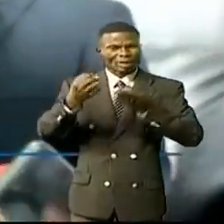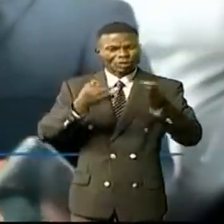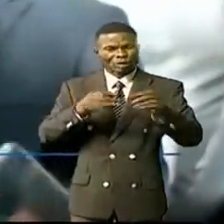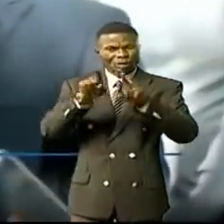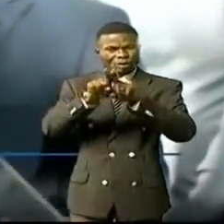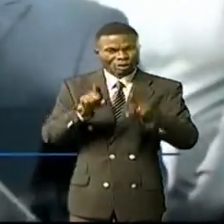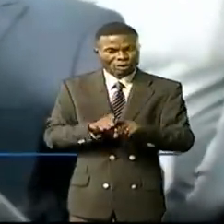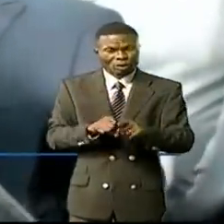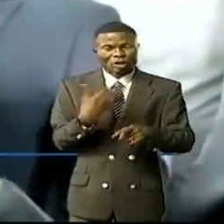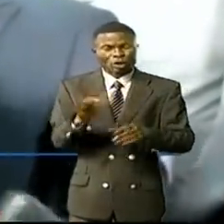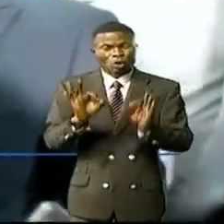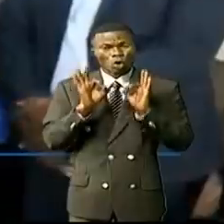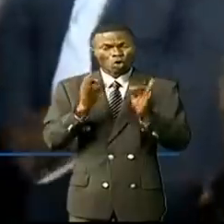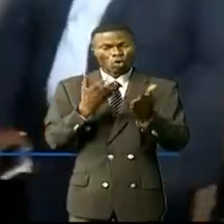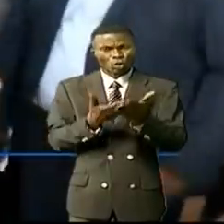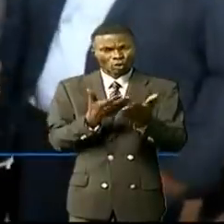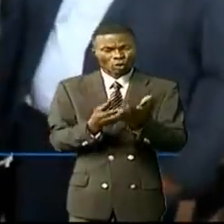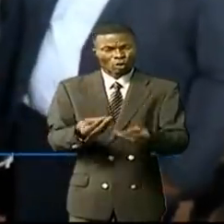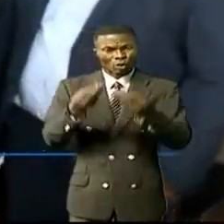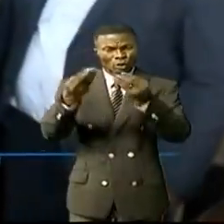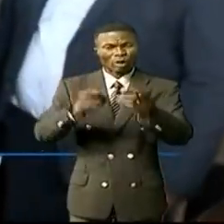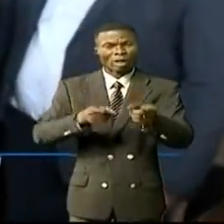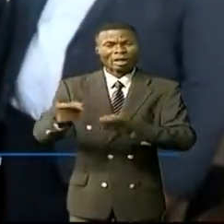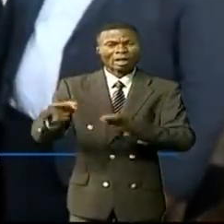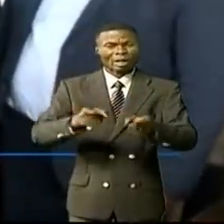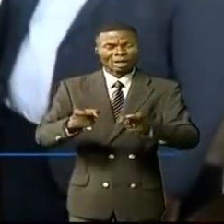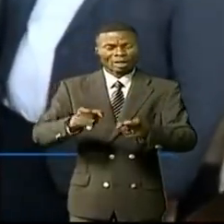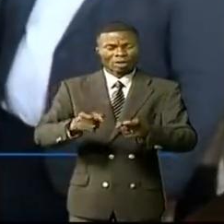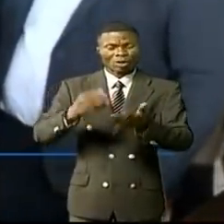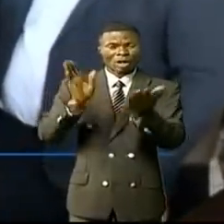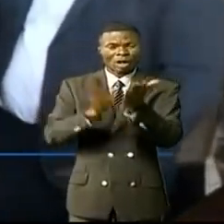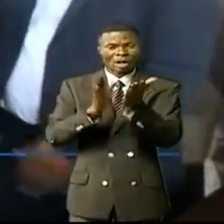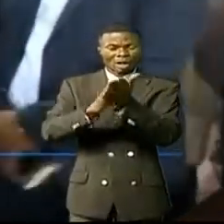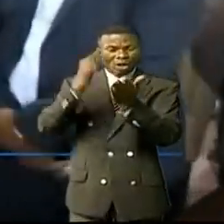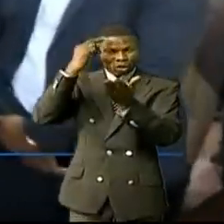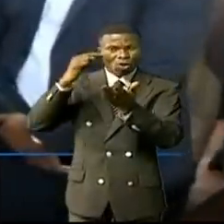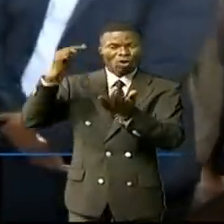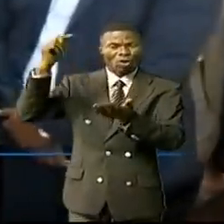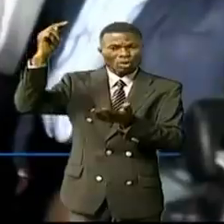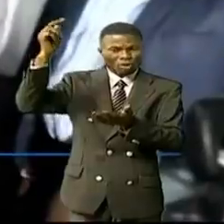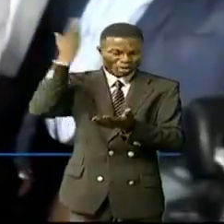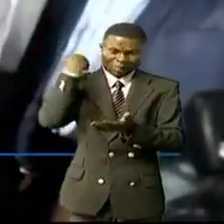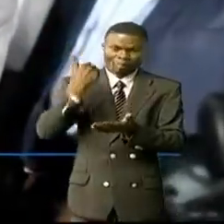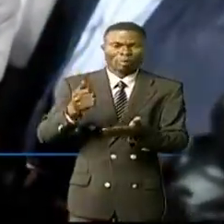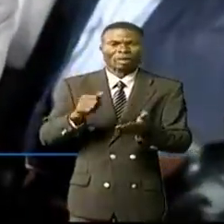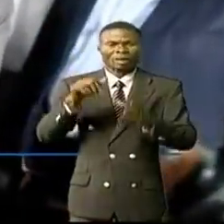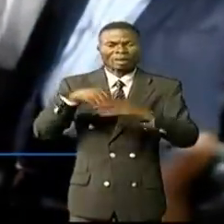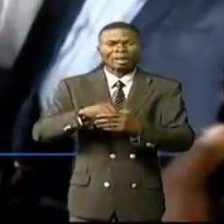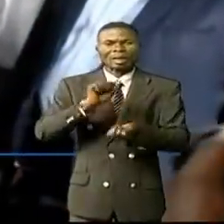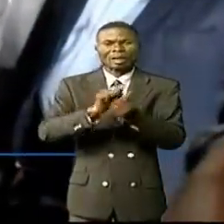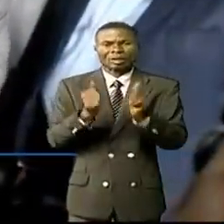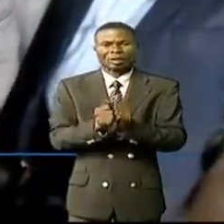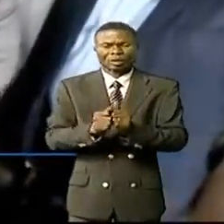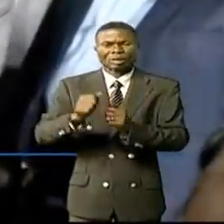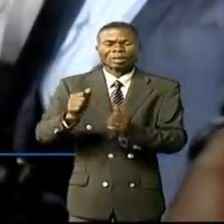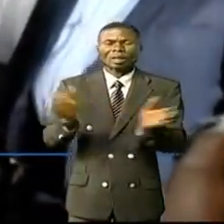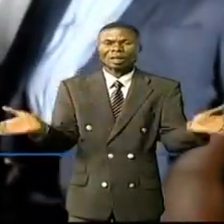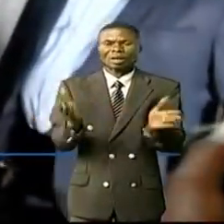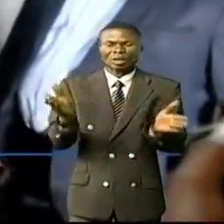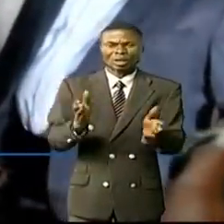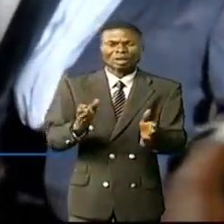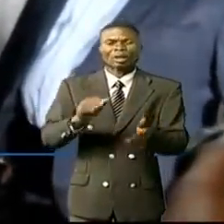que cette innovation apportée dans la gestion des activités académiques et scientifiques rentre dans le cadre de l'assainissement du